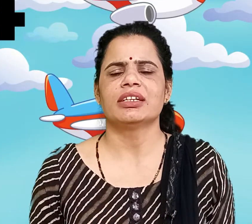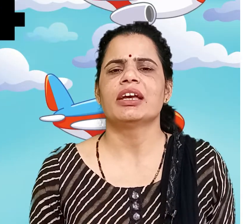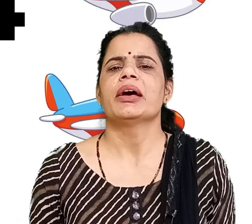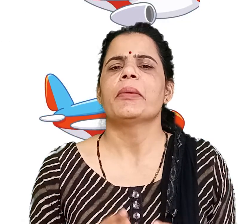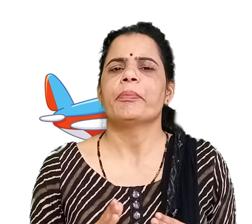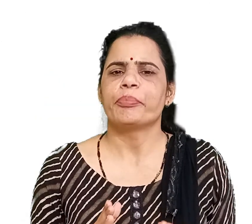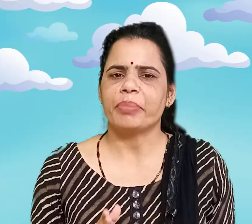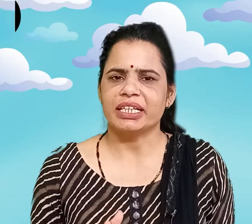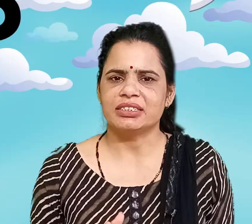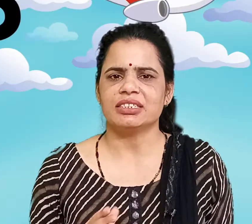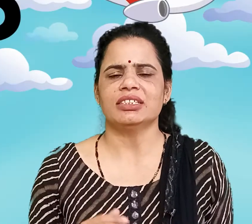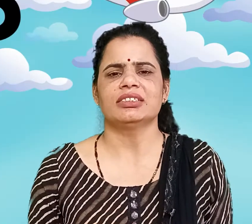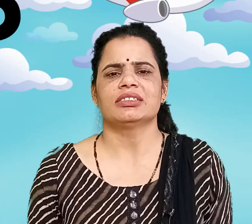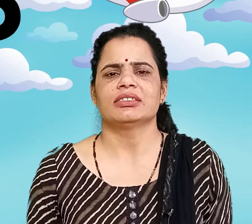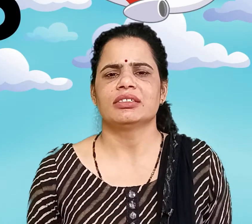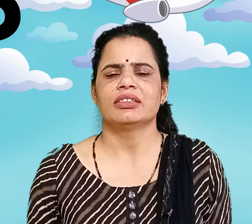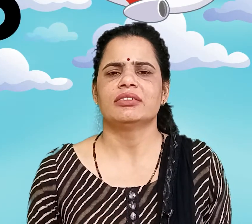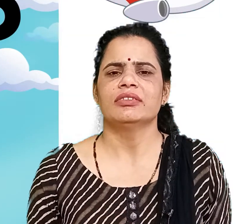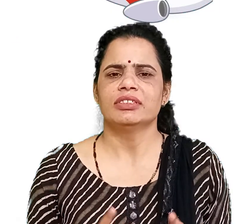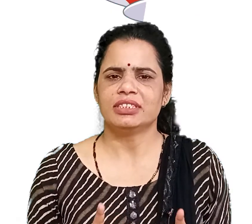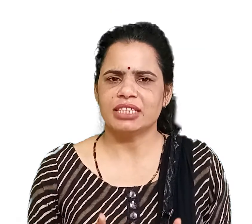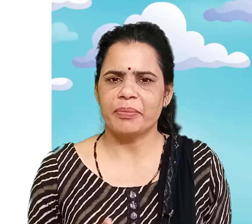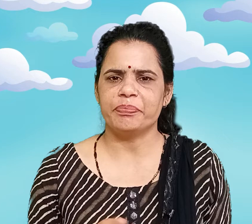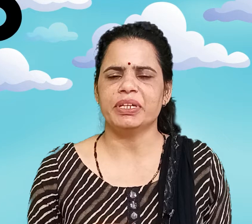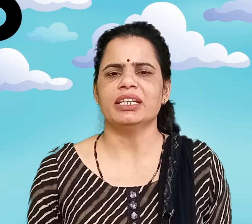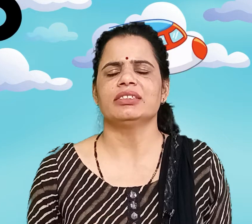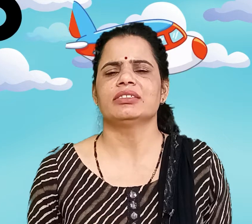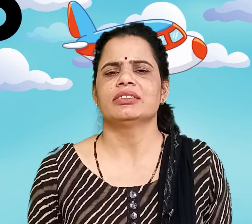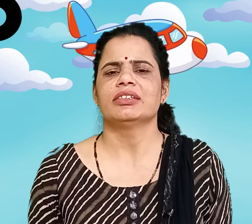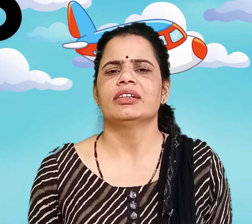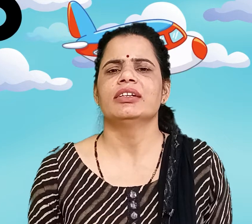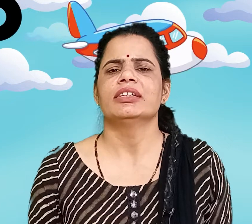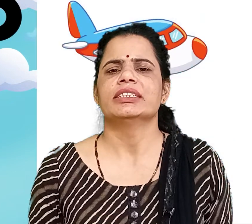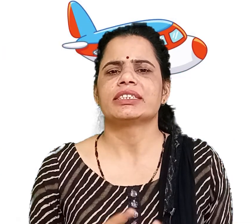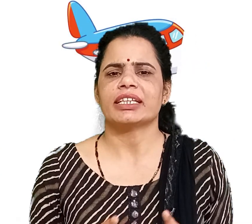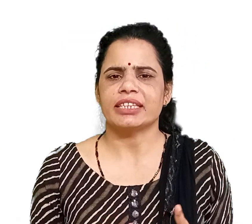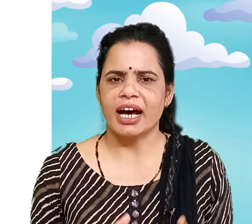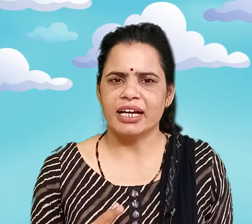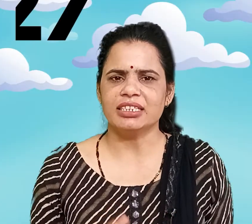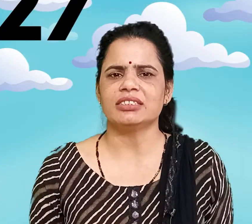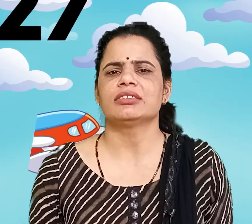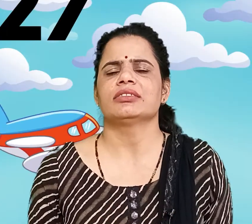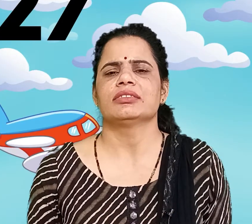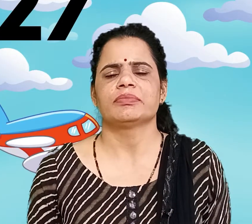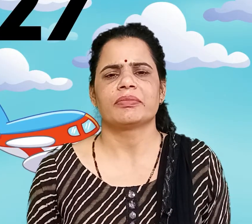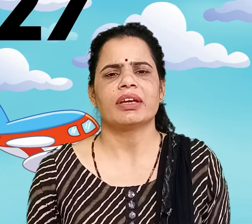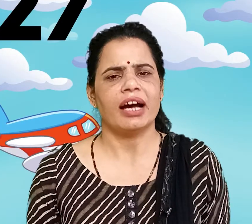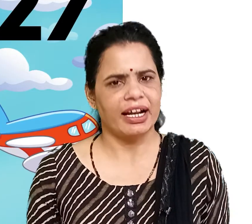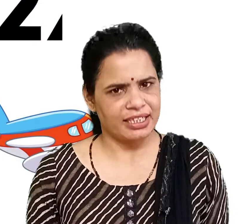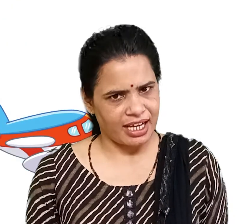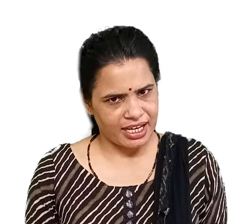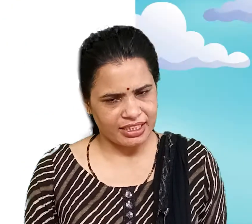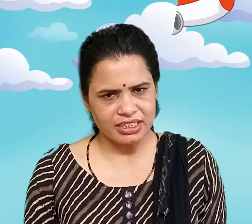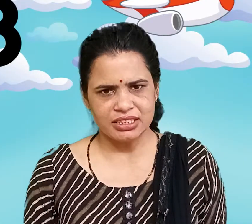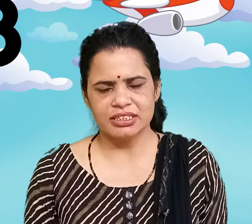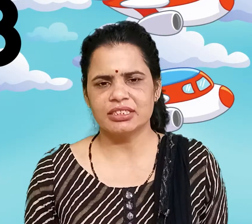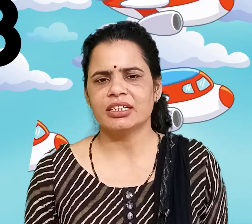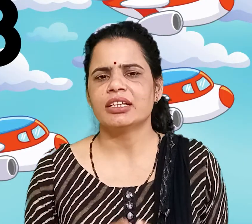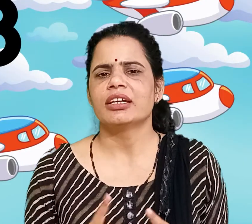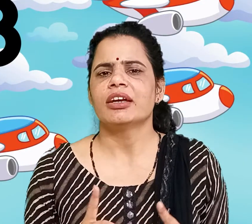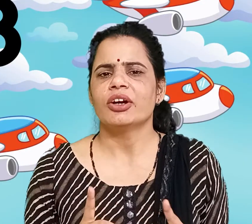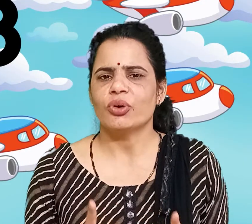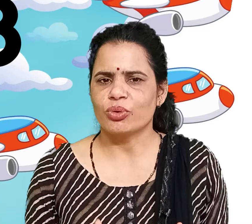24, 25, 26, 27,